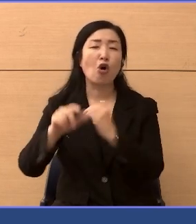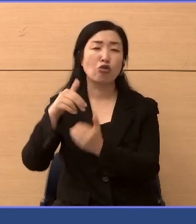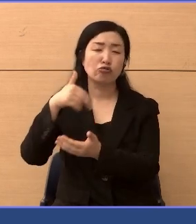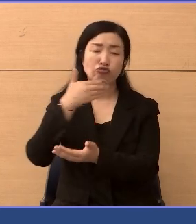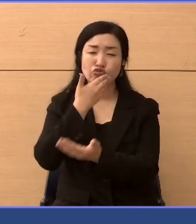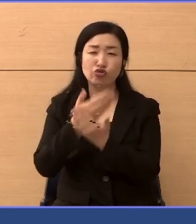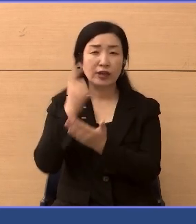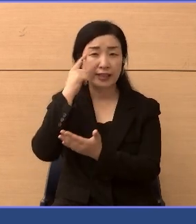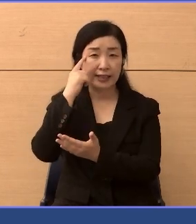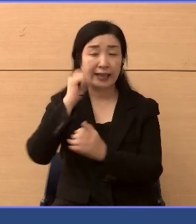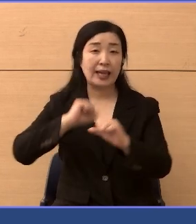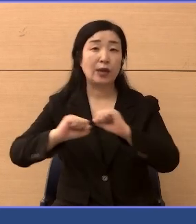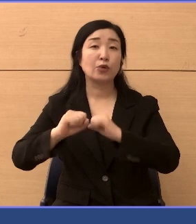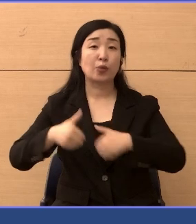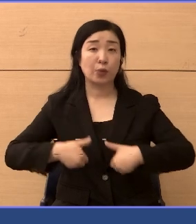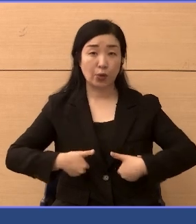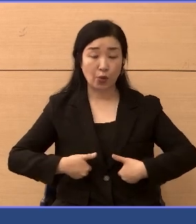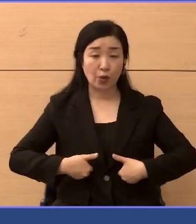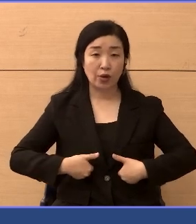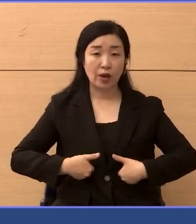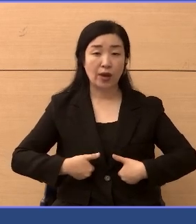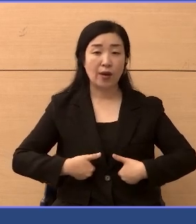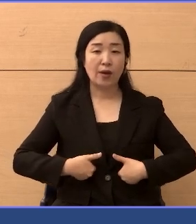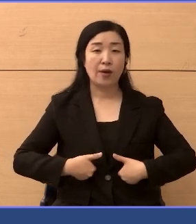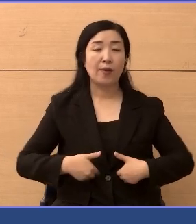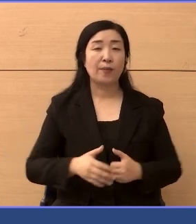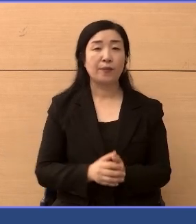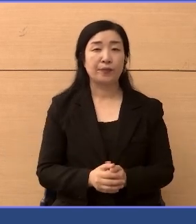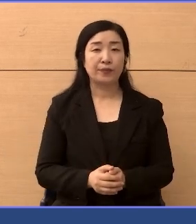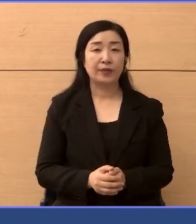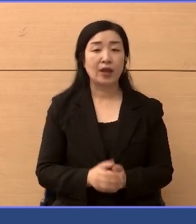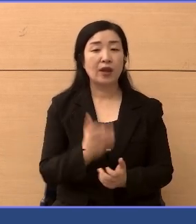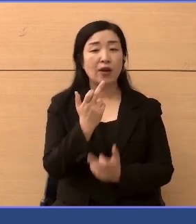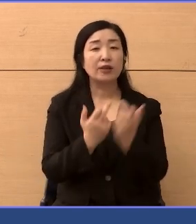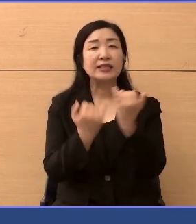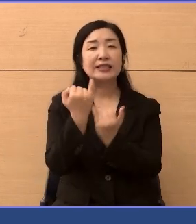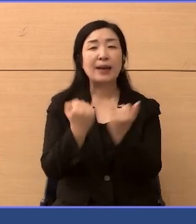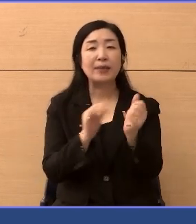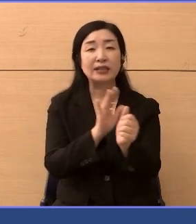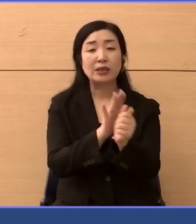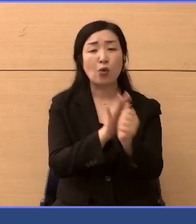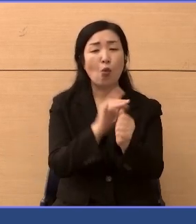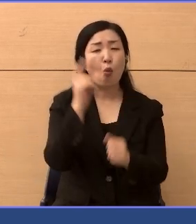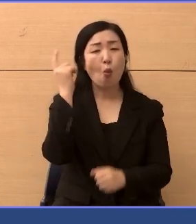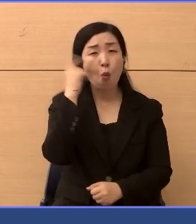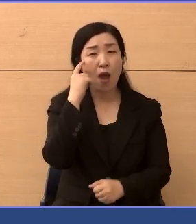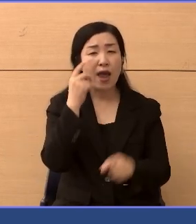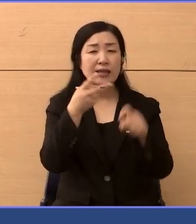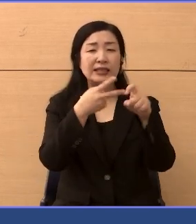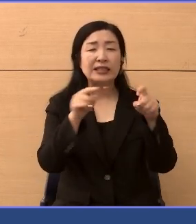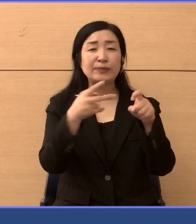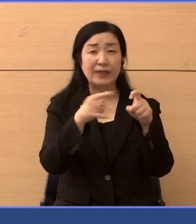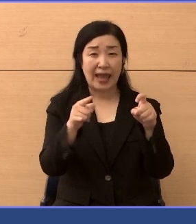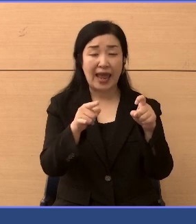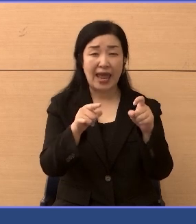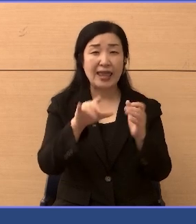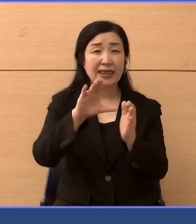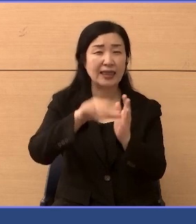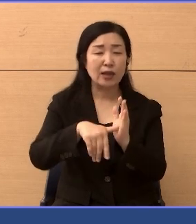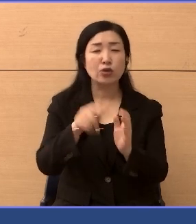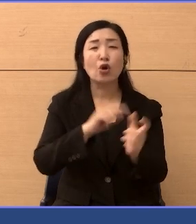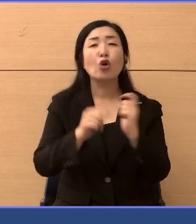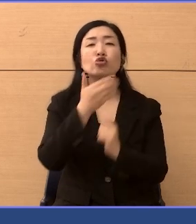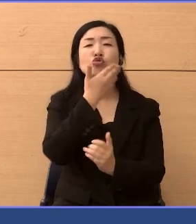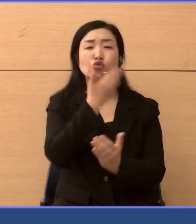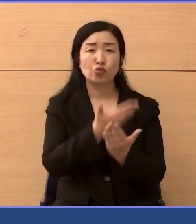siblings, 부모님들은 particularly in 형제 the teenage 자매를 years when 지원할 수 있어야 siblings 합니다. may 특히 be 10대 more 시기에는 sensitive 더욱더 about having 중요합니다. 형제